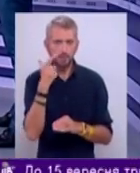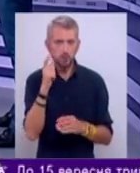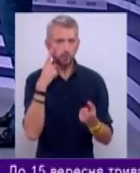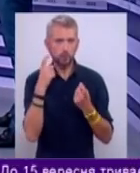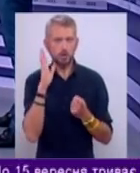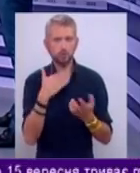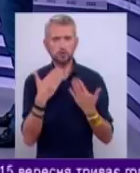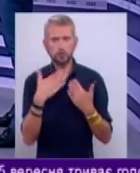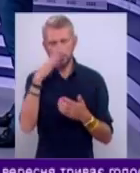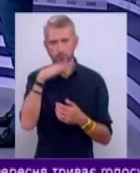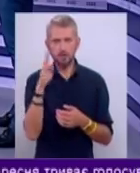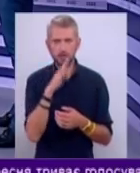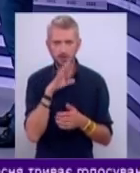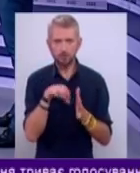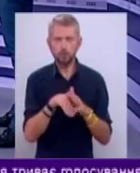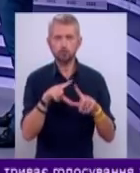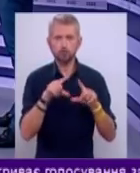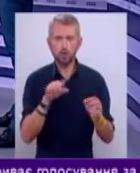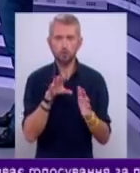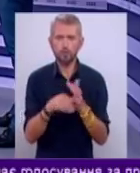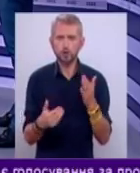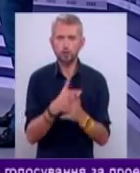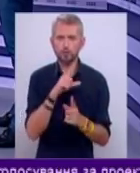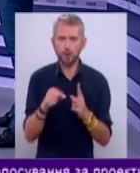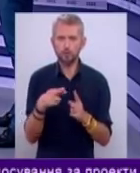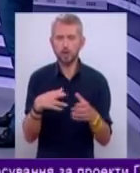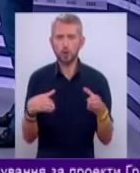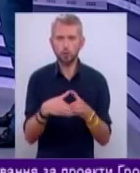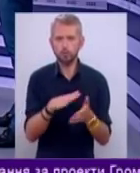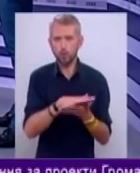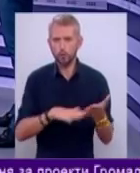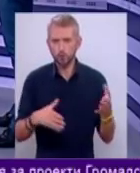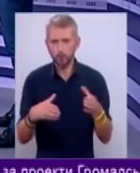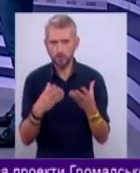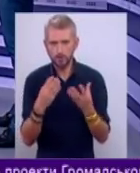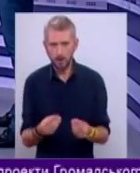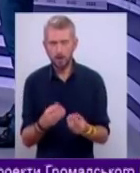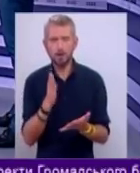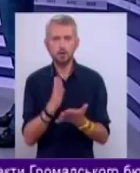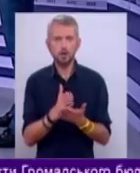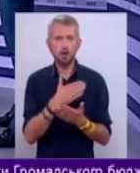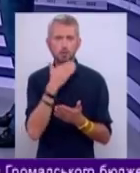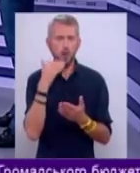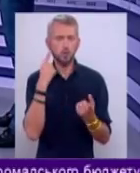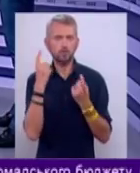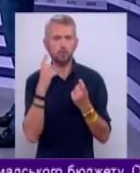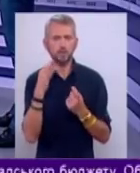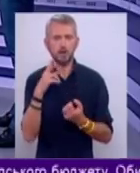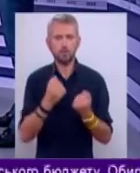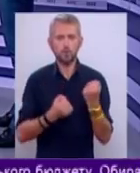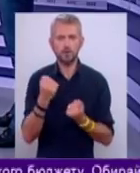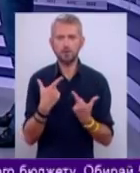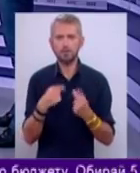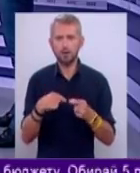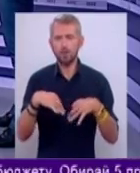буде стосуватися батьків. У школах впроваджують нові правила для груп подовженого дня. Також маємо чимало інформації для водіїв, де перекрило рух. І